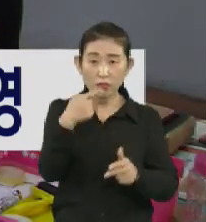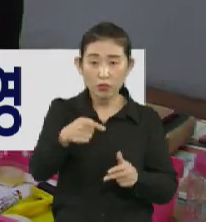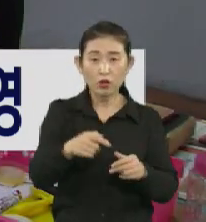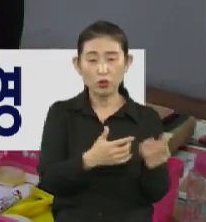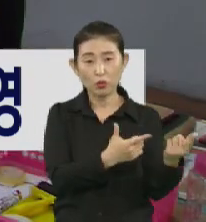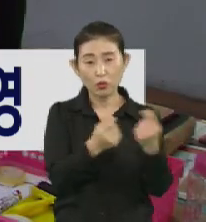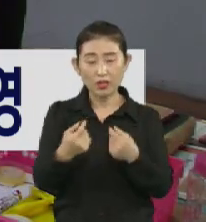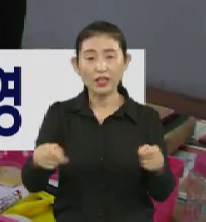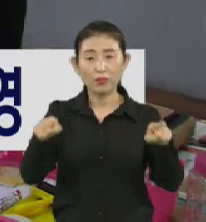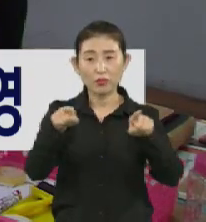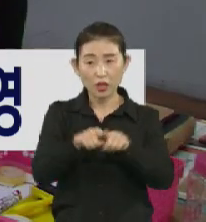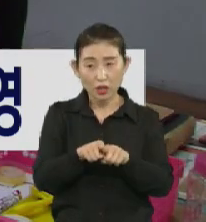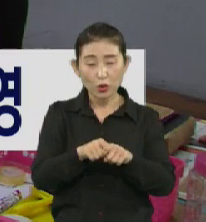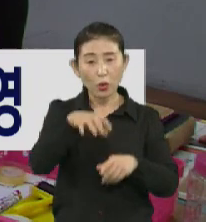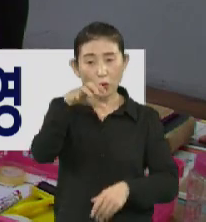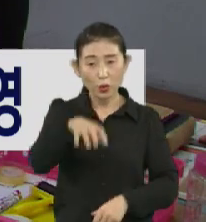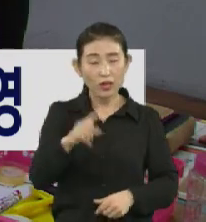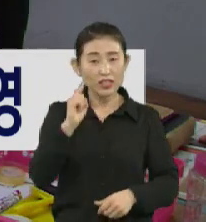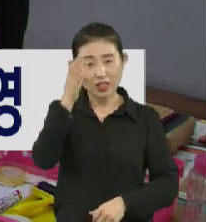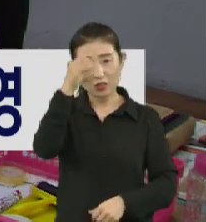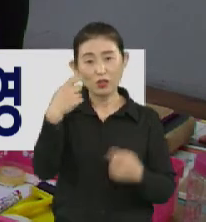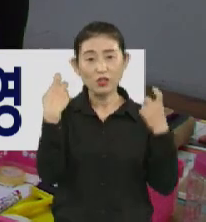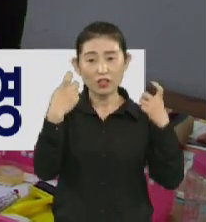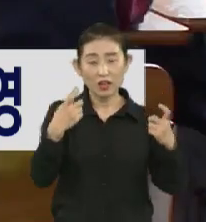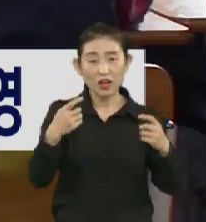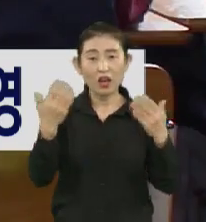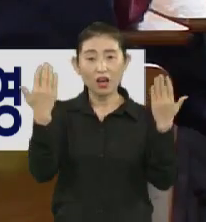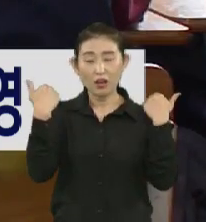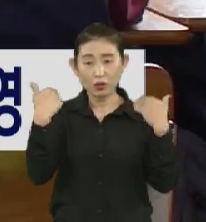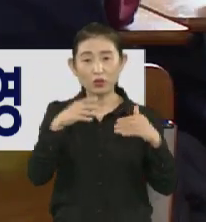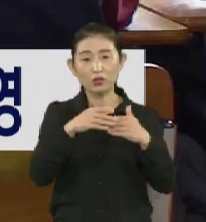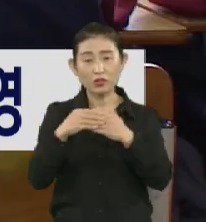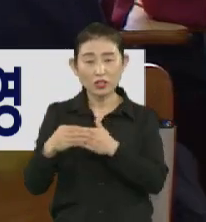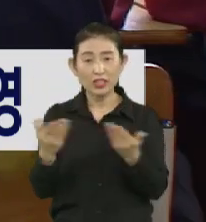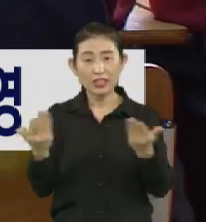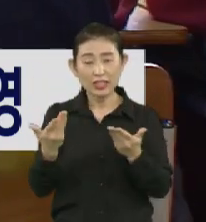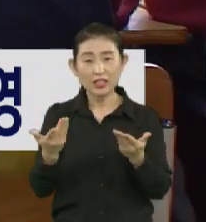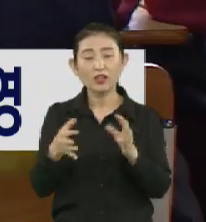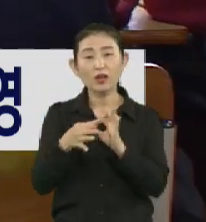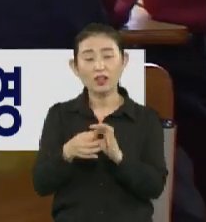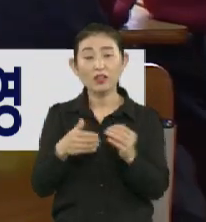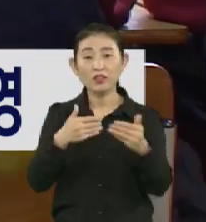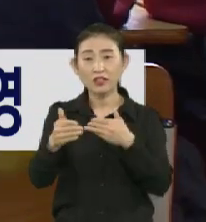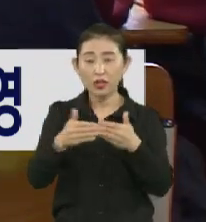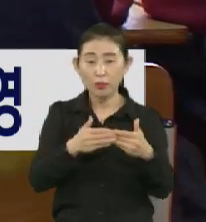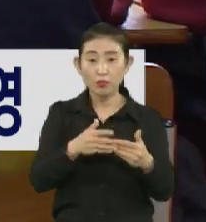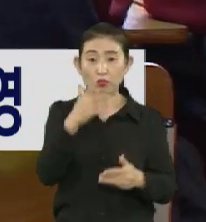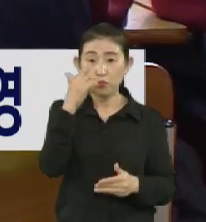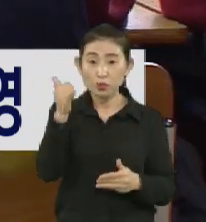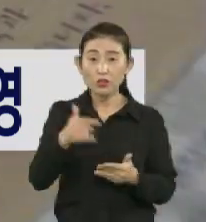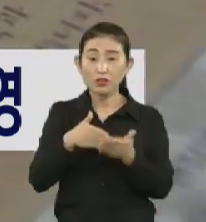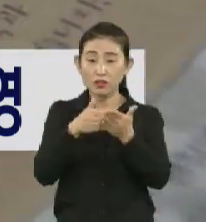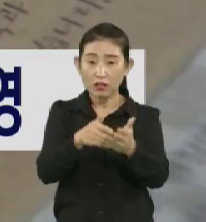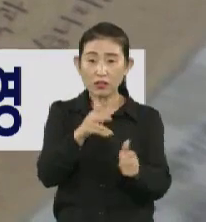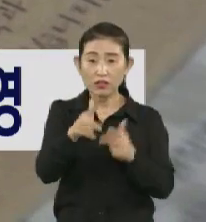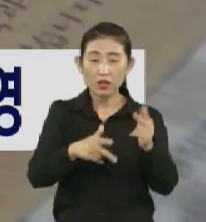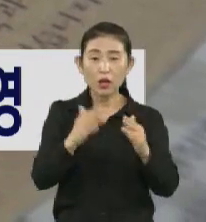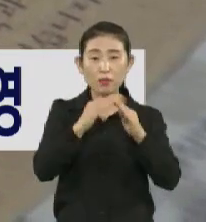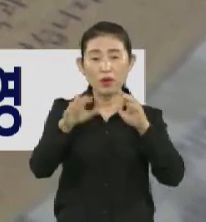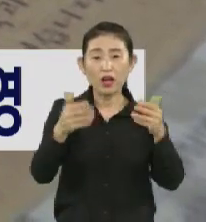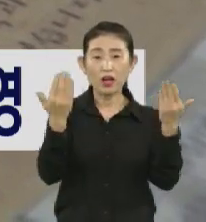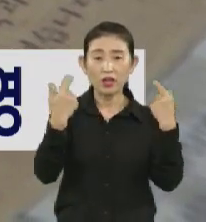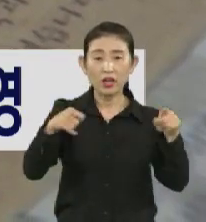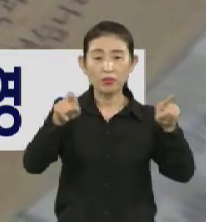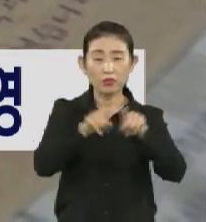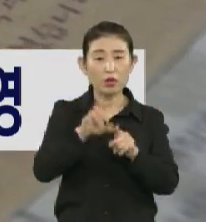모두가 함께하는 공간 쏙 게 술 여행 학교 주도 테마형 진로 체험 등이 있고 학부모 제한 사업으로는 마을학교 와